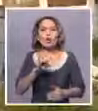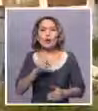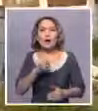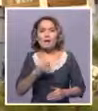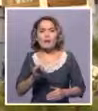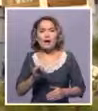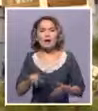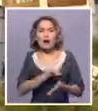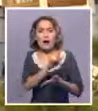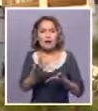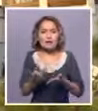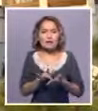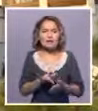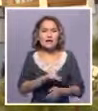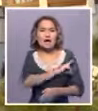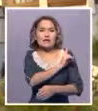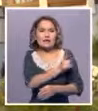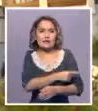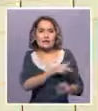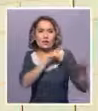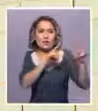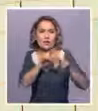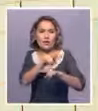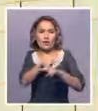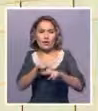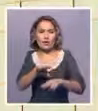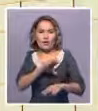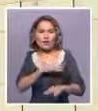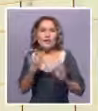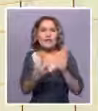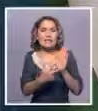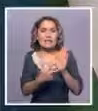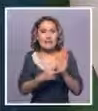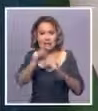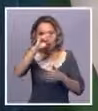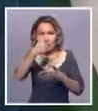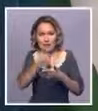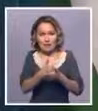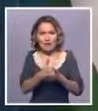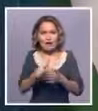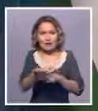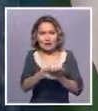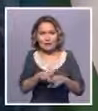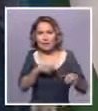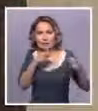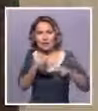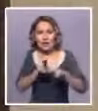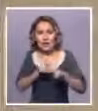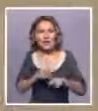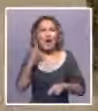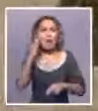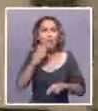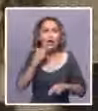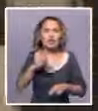жоғарғы деңгейде ұйымдастырылды. Себебі арқа төріне ТМД-ға мүше мемлекеттердің 8 бірдей президенті келді. Украина, Молдова және Түркменстан